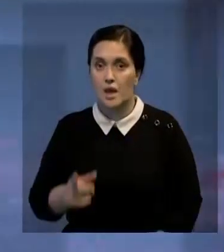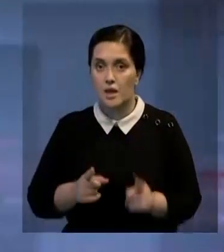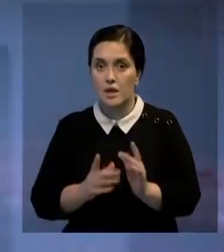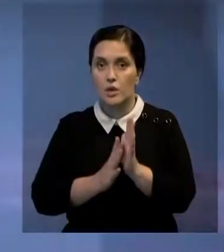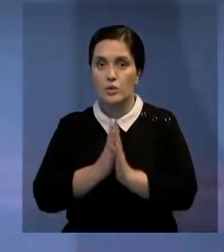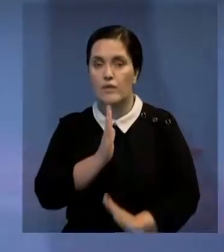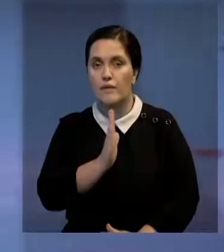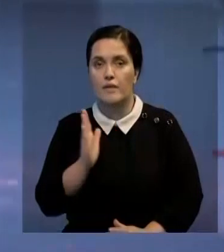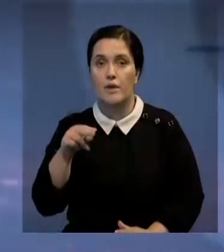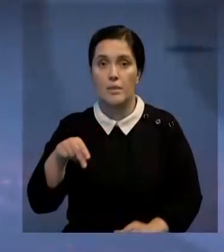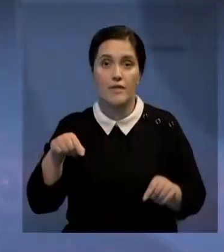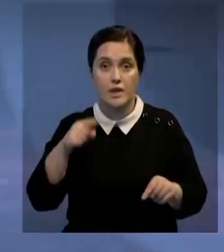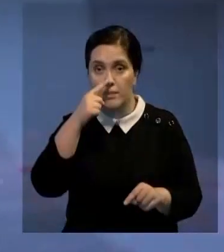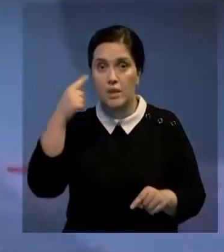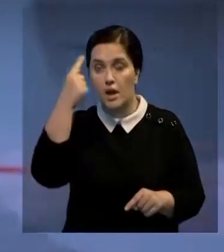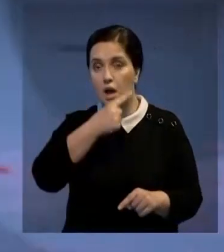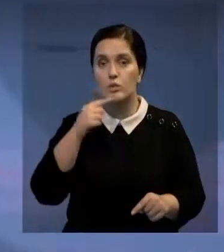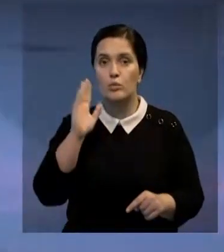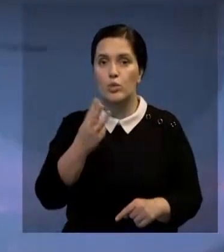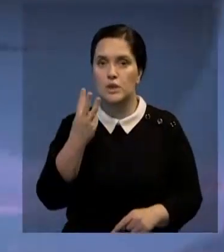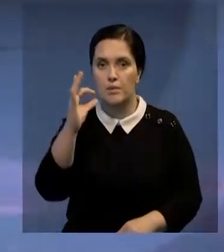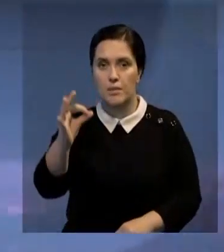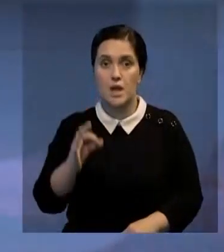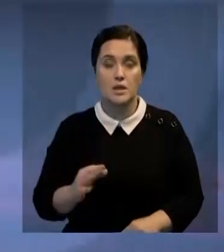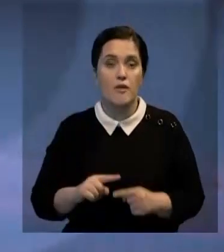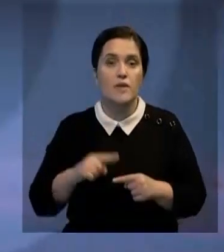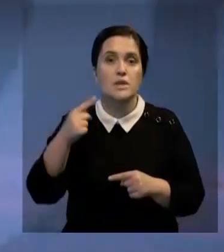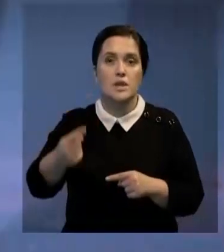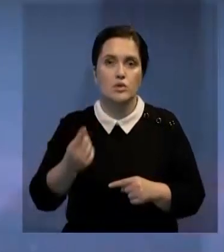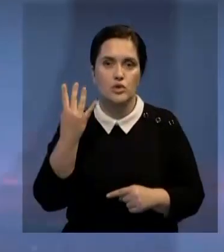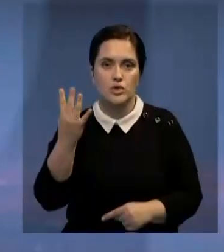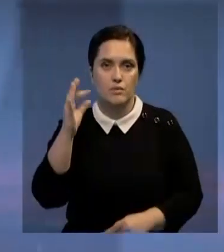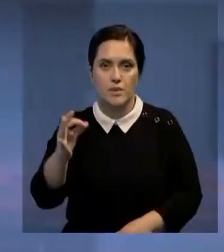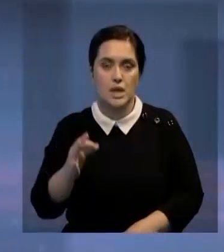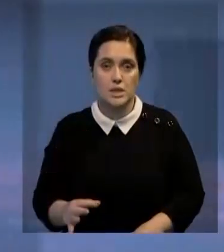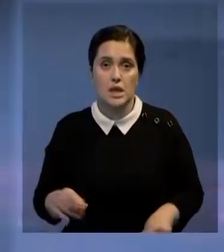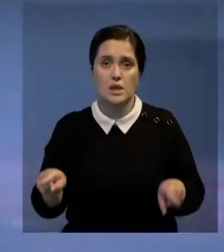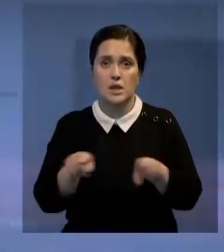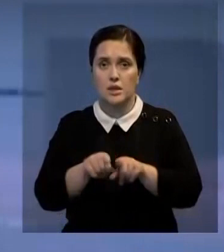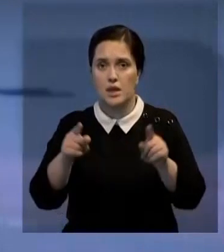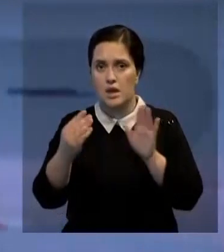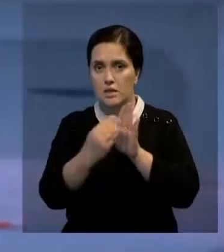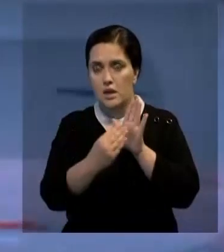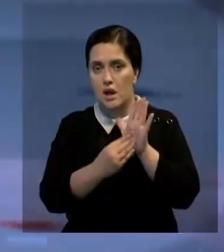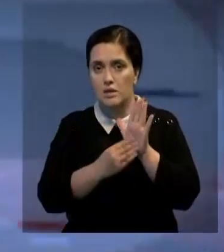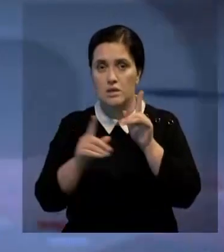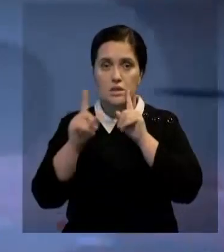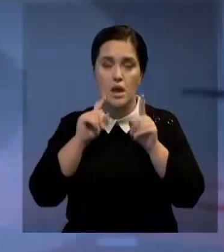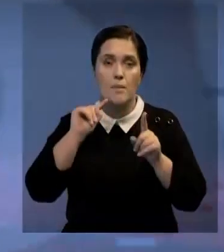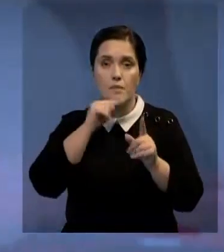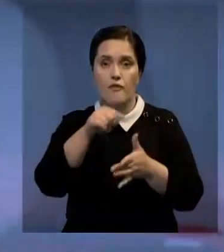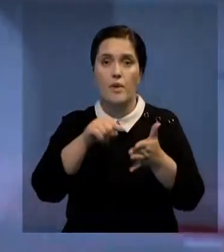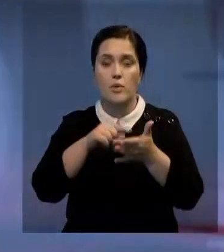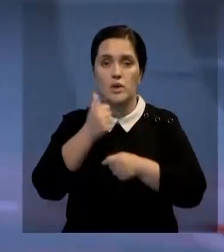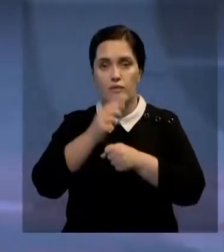Реальный рост ВВП в этом году составит не менее 3%, а в следующем достигнет 4%. Такие данные на совещании по экономическим вопросам главе